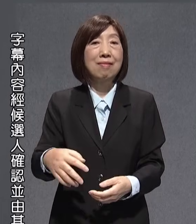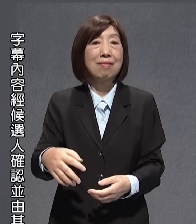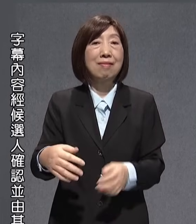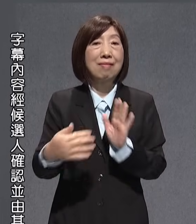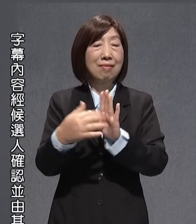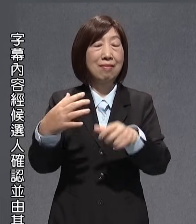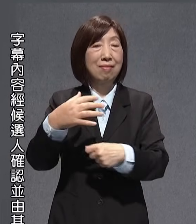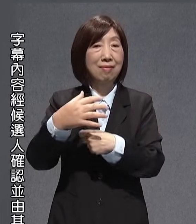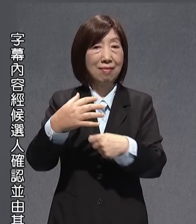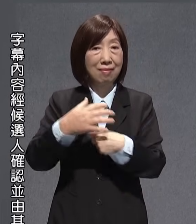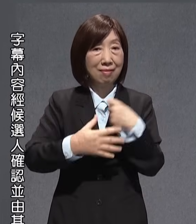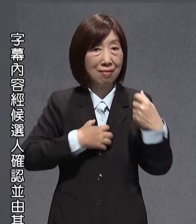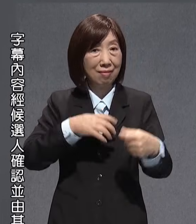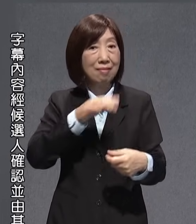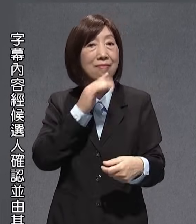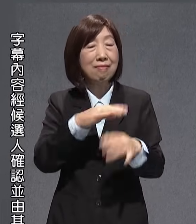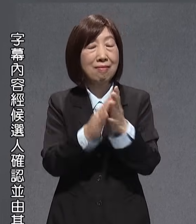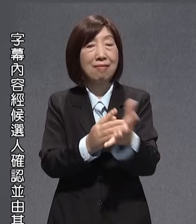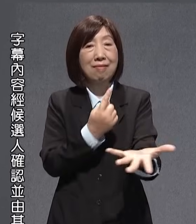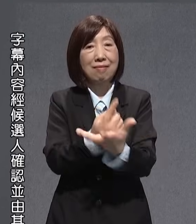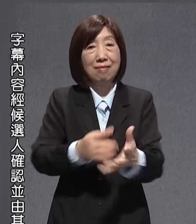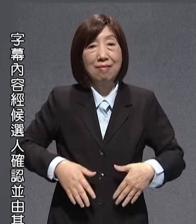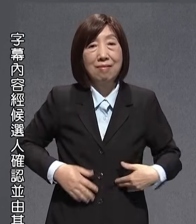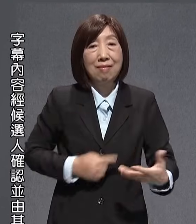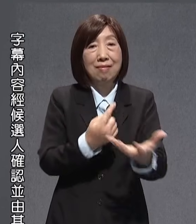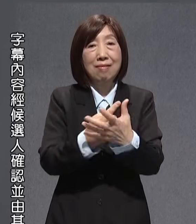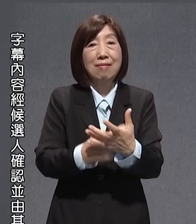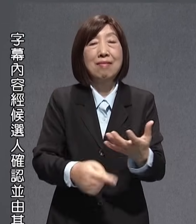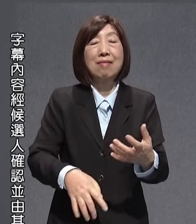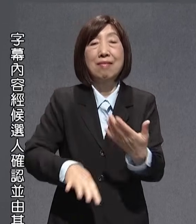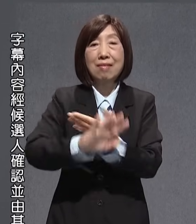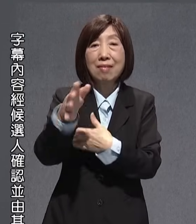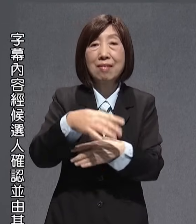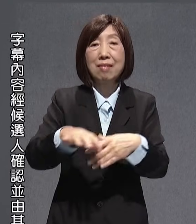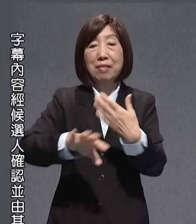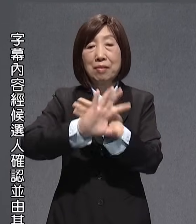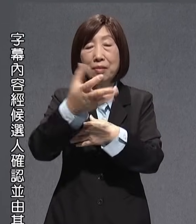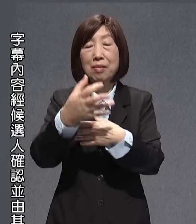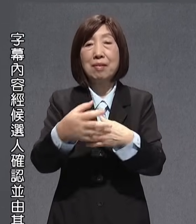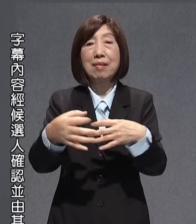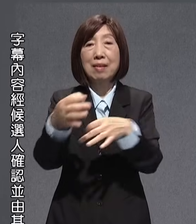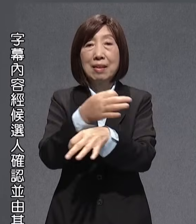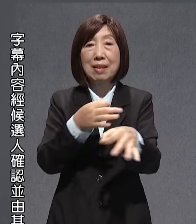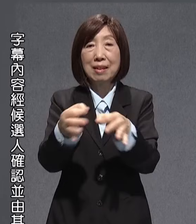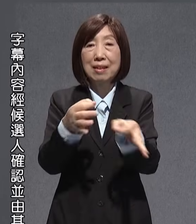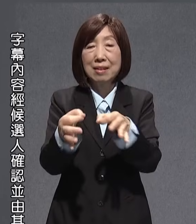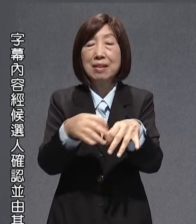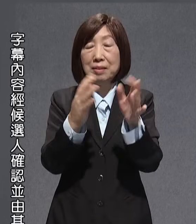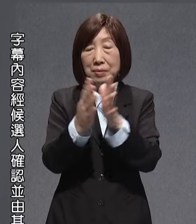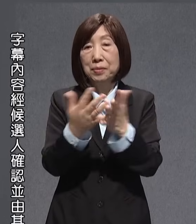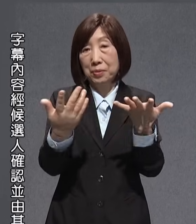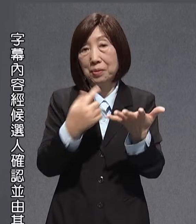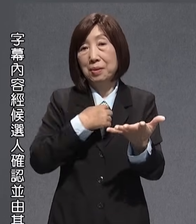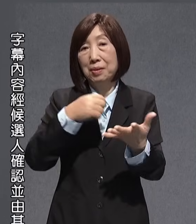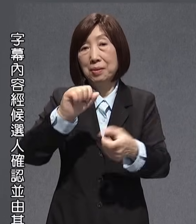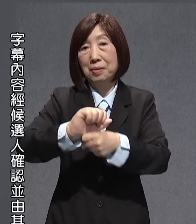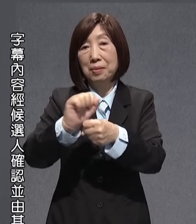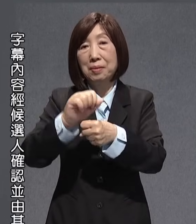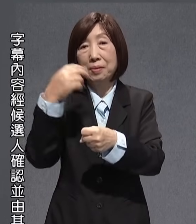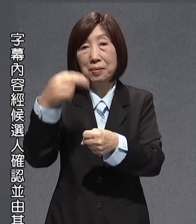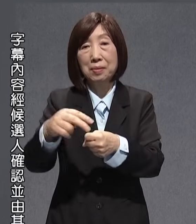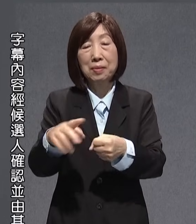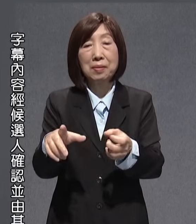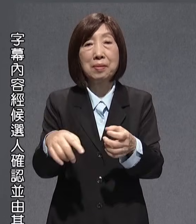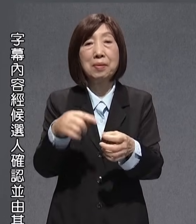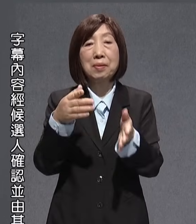取加入区域经济组织，开拓海外市场。面对国内的五缺，台湾需要做好长期的规划，